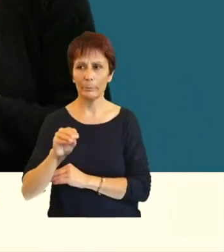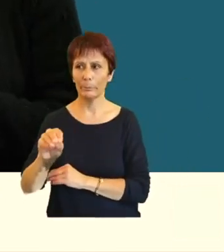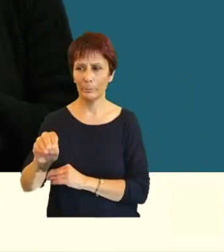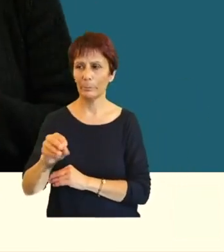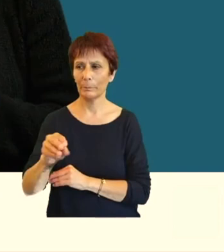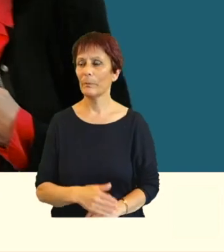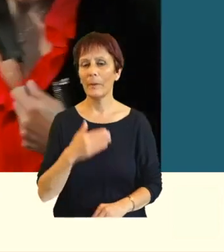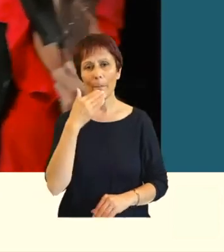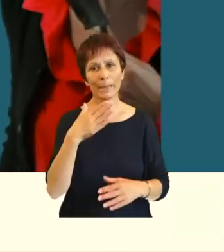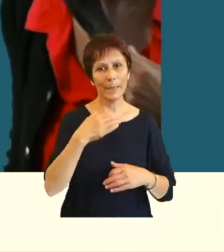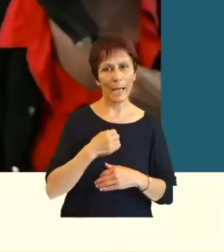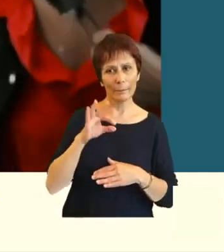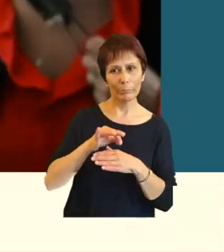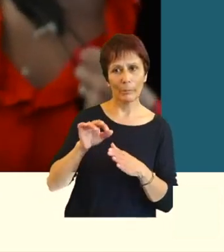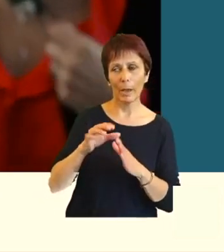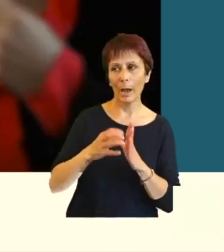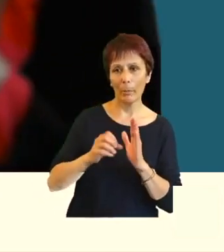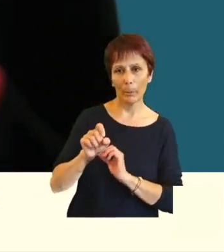favorable.